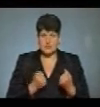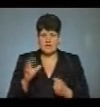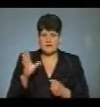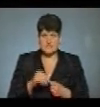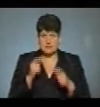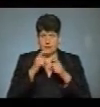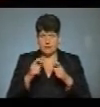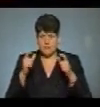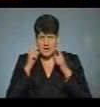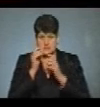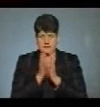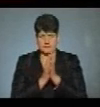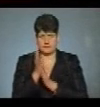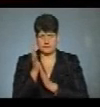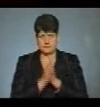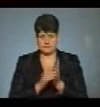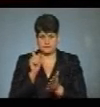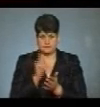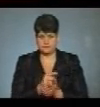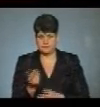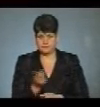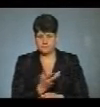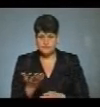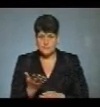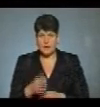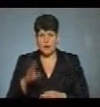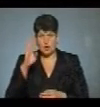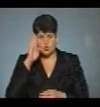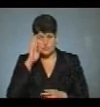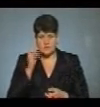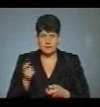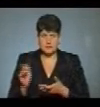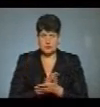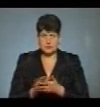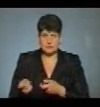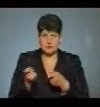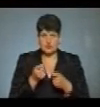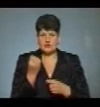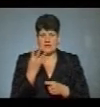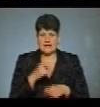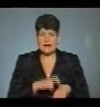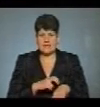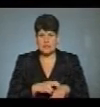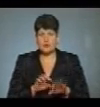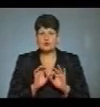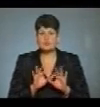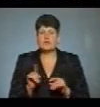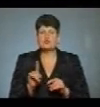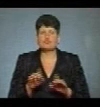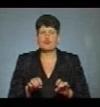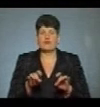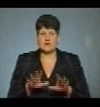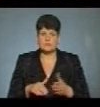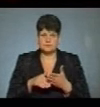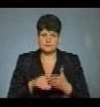в масках і одноразових рукавицях. Чоловік за 4 дні безкоштовно розвіз 14 лікарів. Розповідає, чому вирішив долучитись